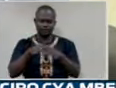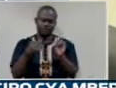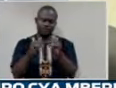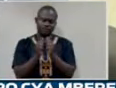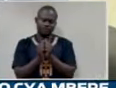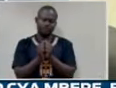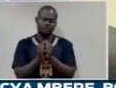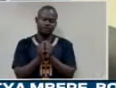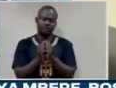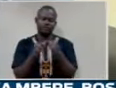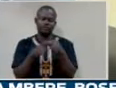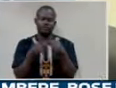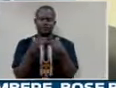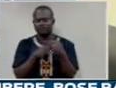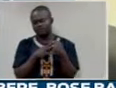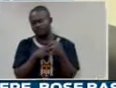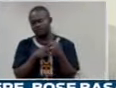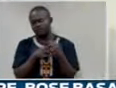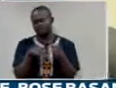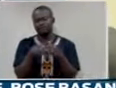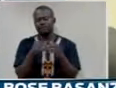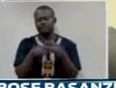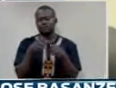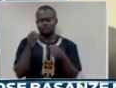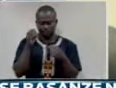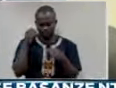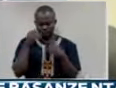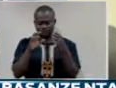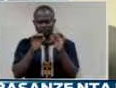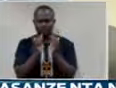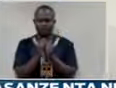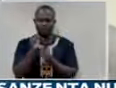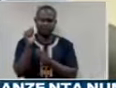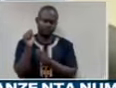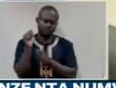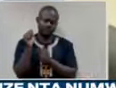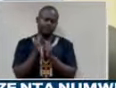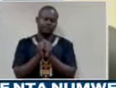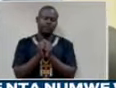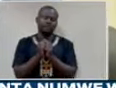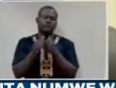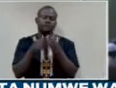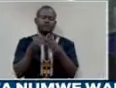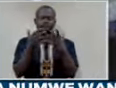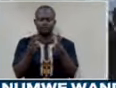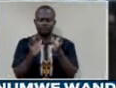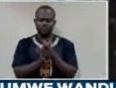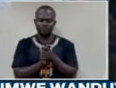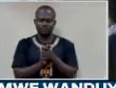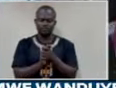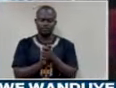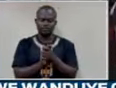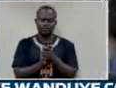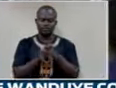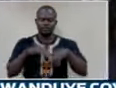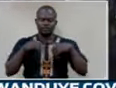nk'abakinnyi bagera muri 38 70 oya bahise bafatamo abakinnyi 15 nibo turanyizanyije ubuzima